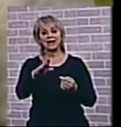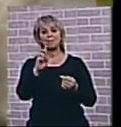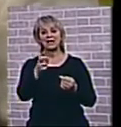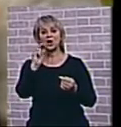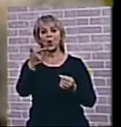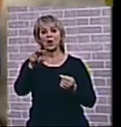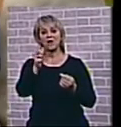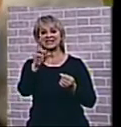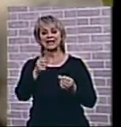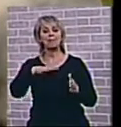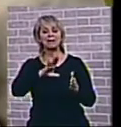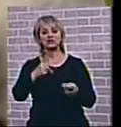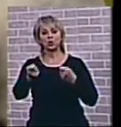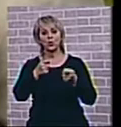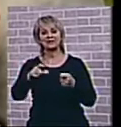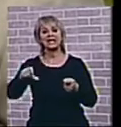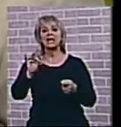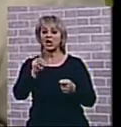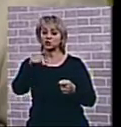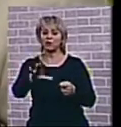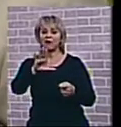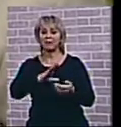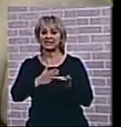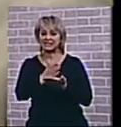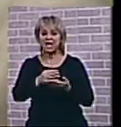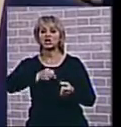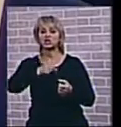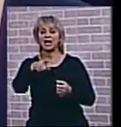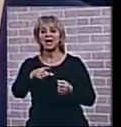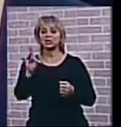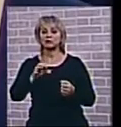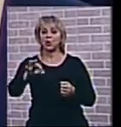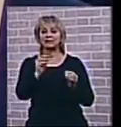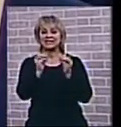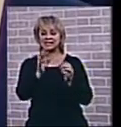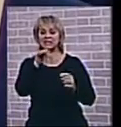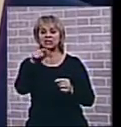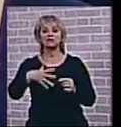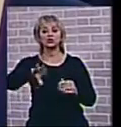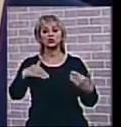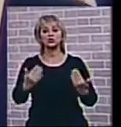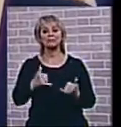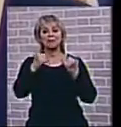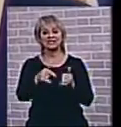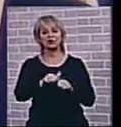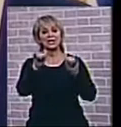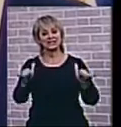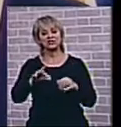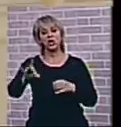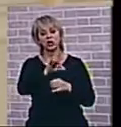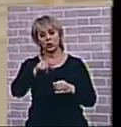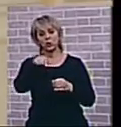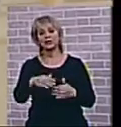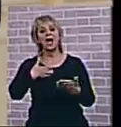Бориса Головца, бывший руководитель Донской столицы, старше Ростовской области на 10 лет. Всю жизнь посвятил развитию